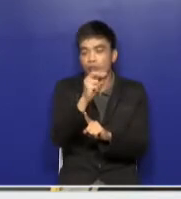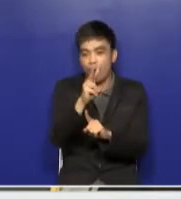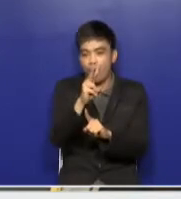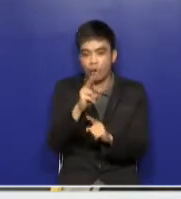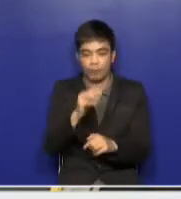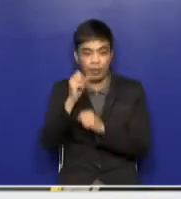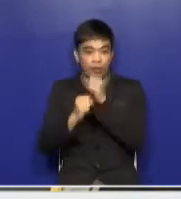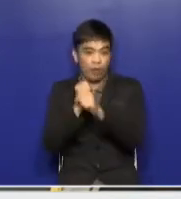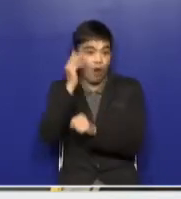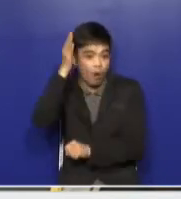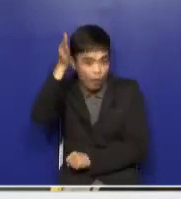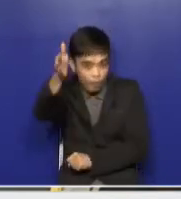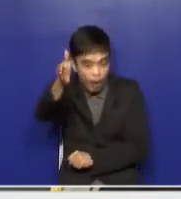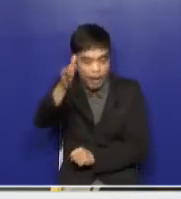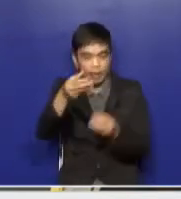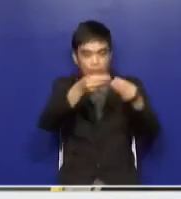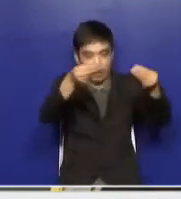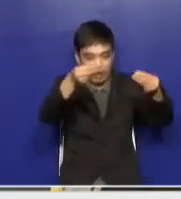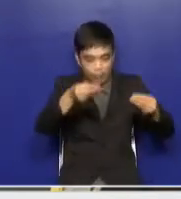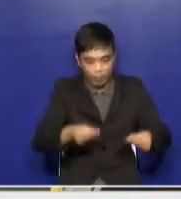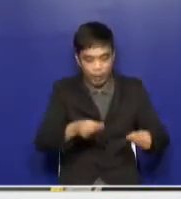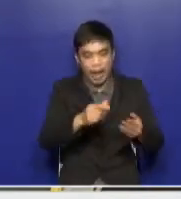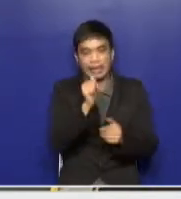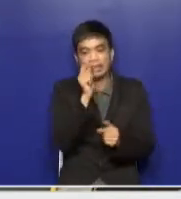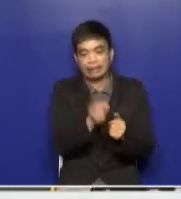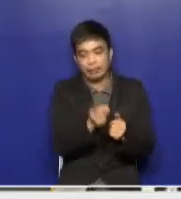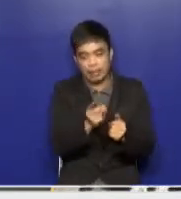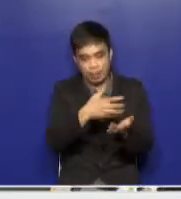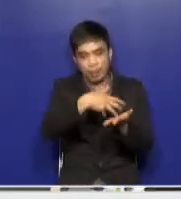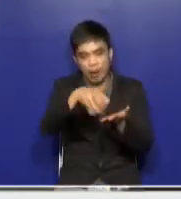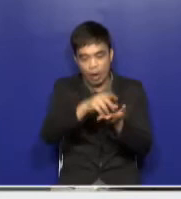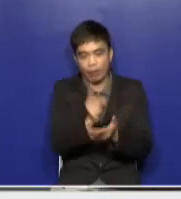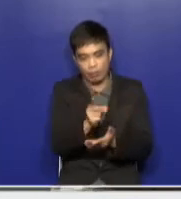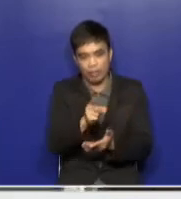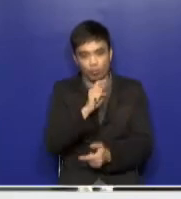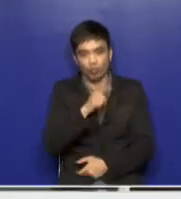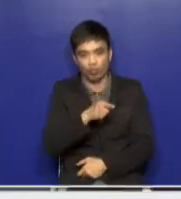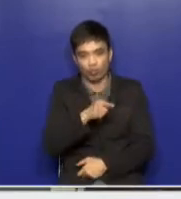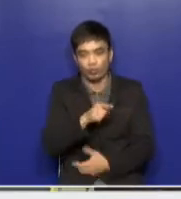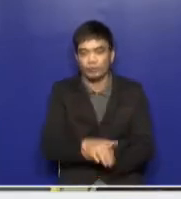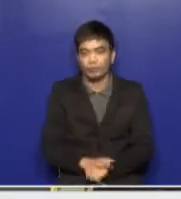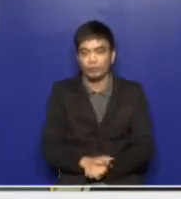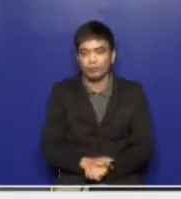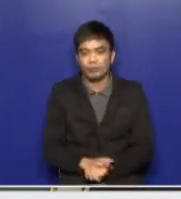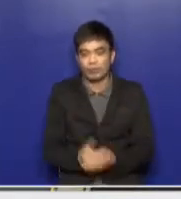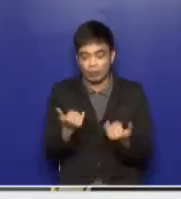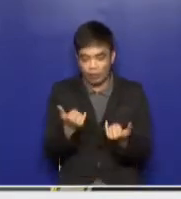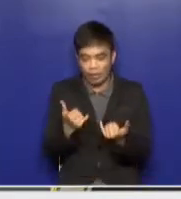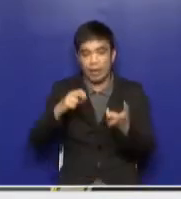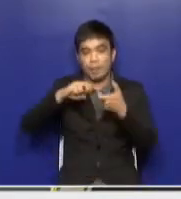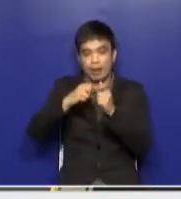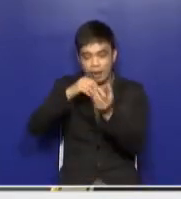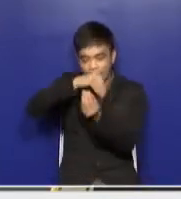านภายใต้แผนการปฏิรูปฉบับเดิมอยู่นะครับในส่วนที่ประเด็นที่เรื่องของสถานการณ์เศรษฐกิจในขณะนี้